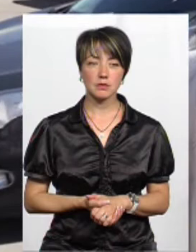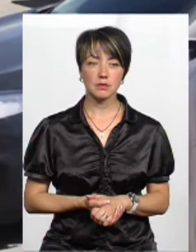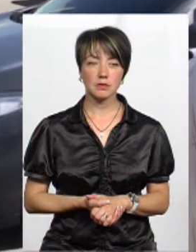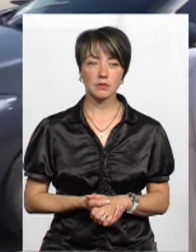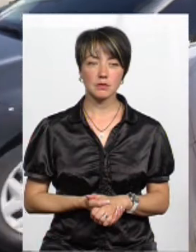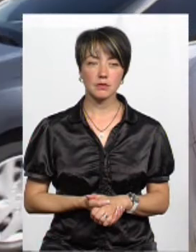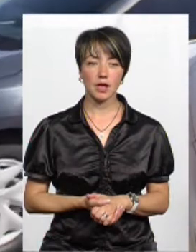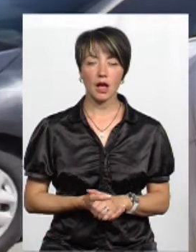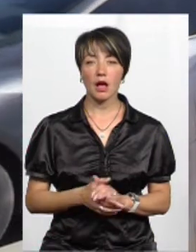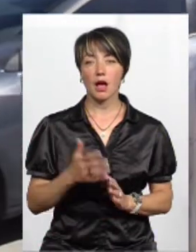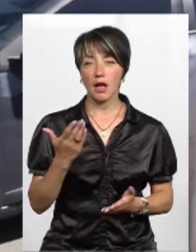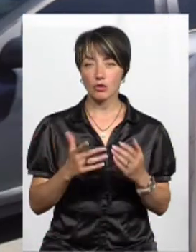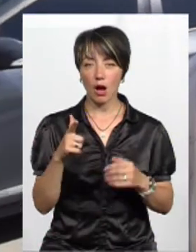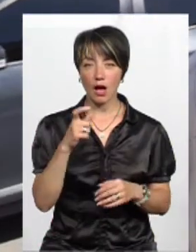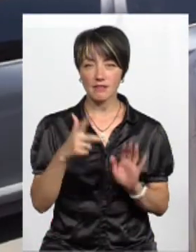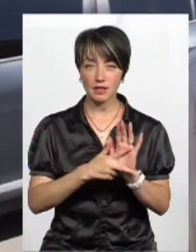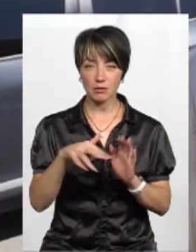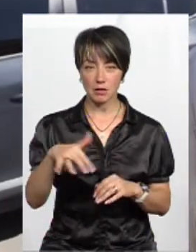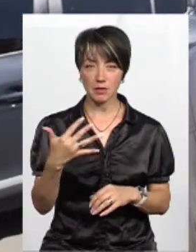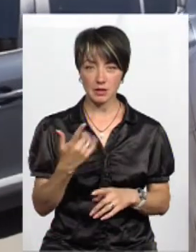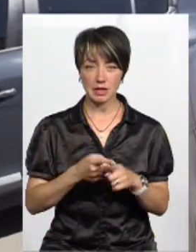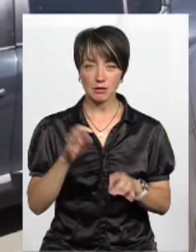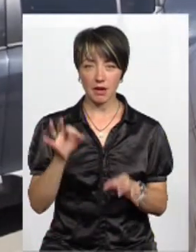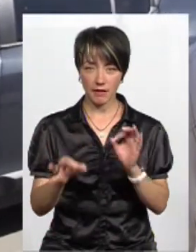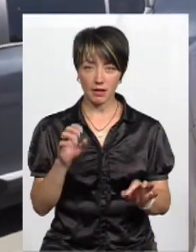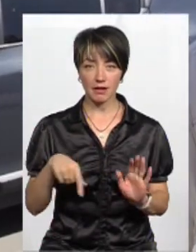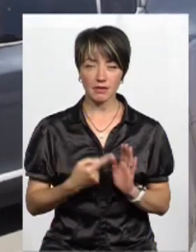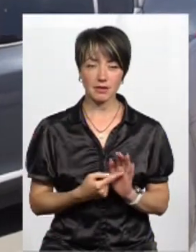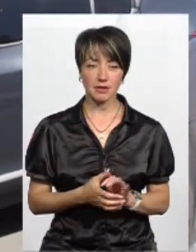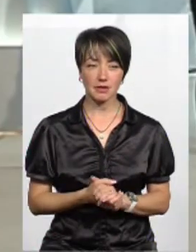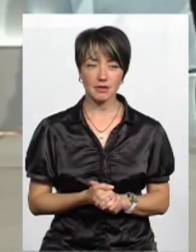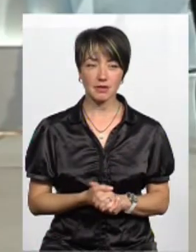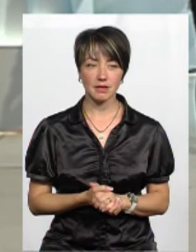Разве газ по 8,55, то це справедливо?